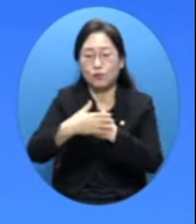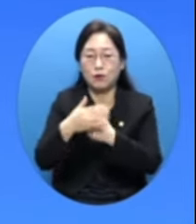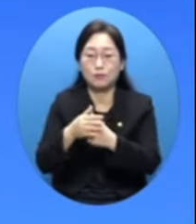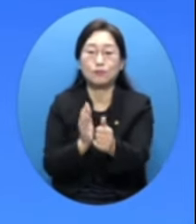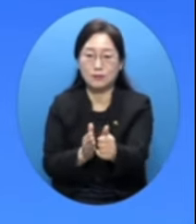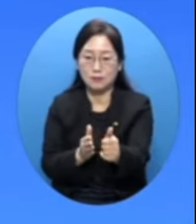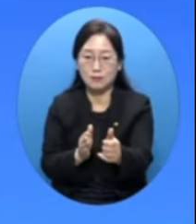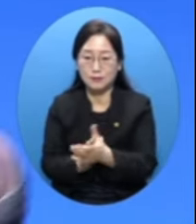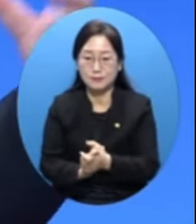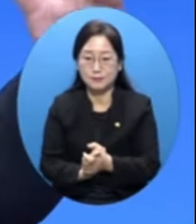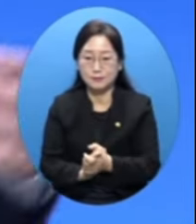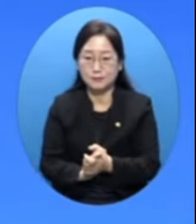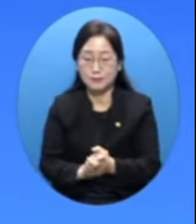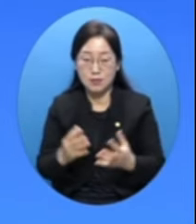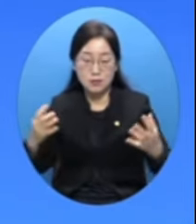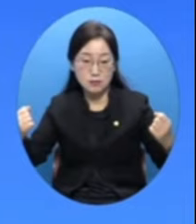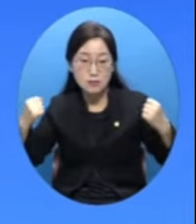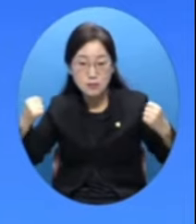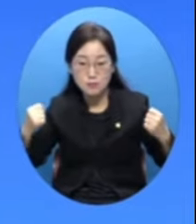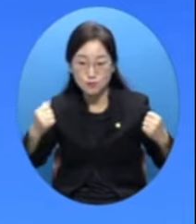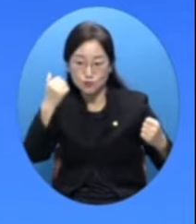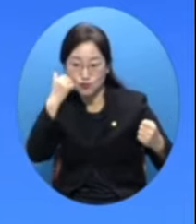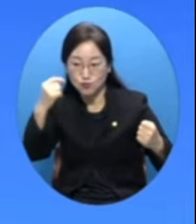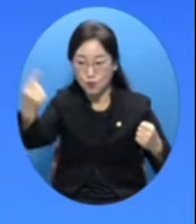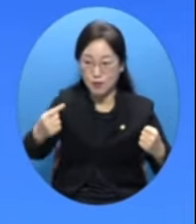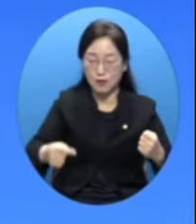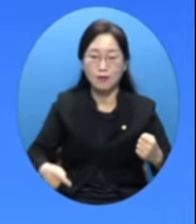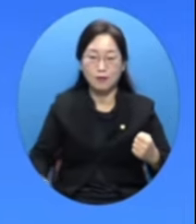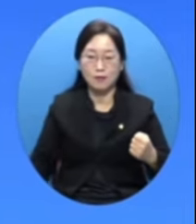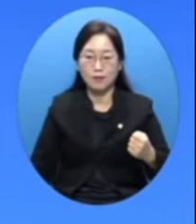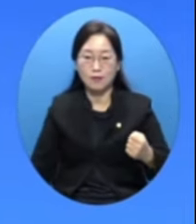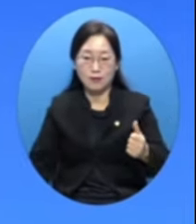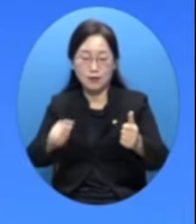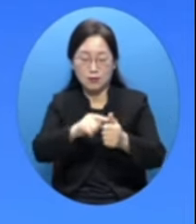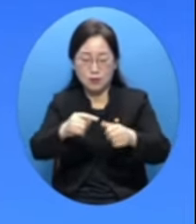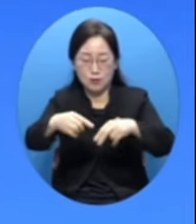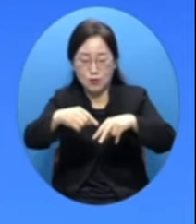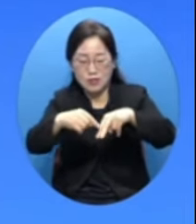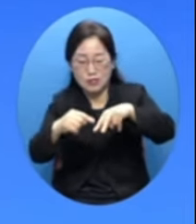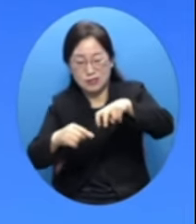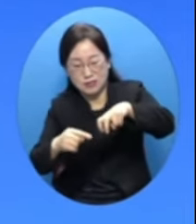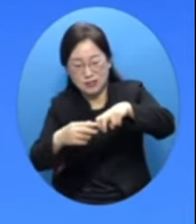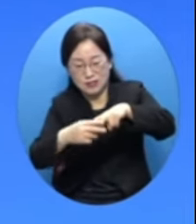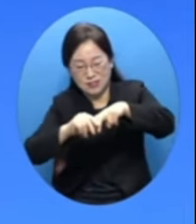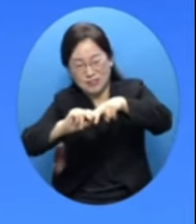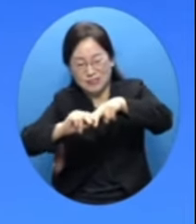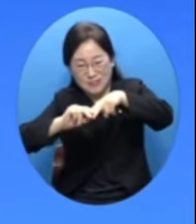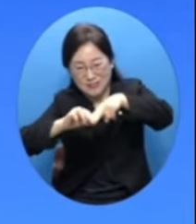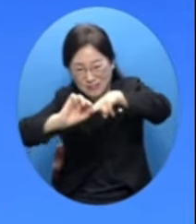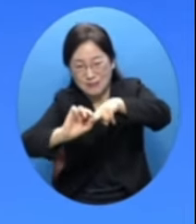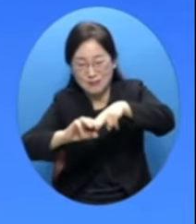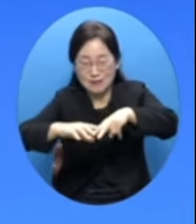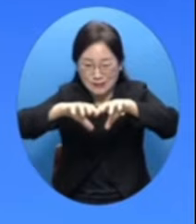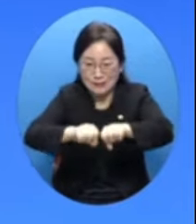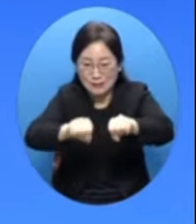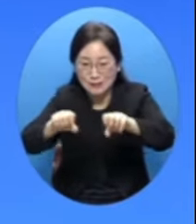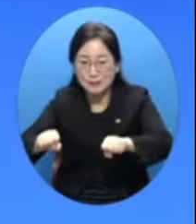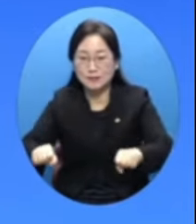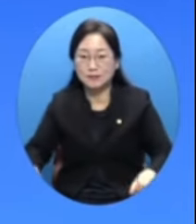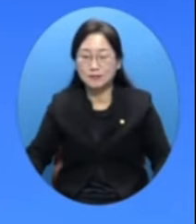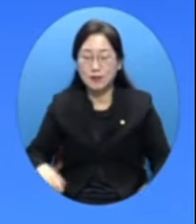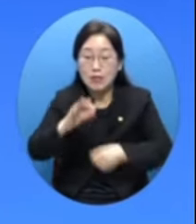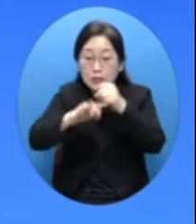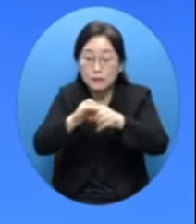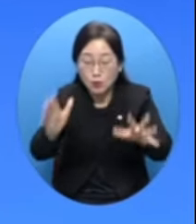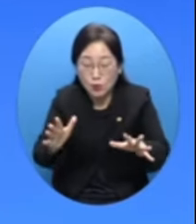도와주세요. 그러니까 힘센 치료사를 둘이 와서 이 굽어진 다리를 막 잡아 피는데 10년 동안 늘 기억